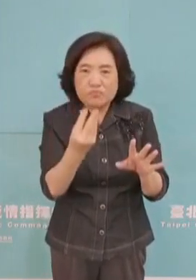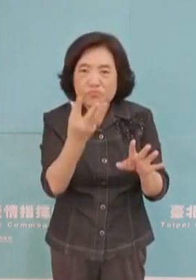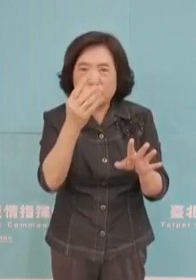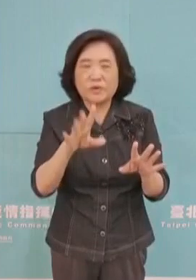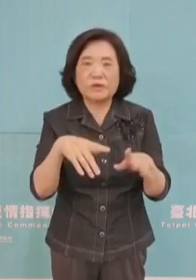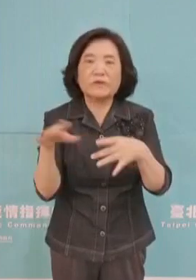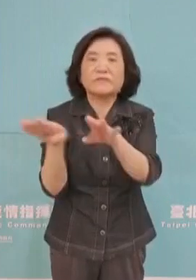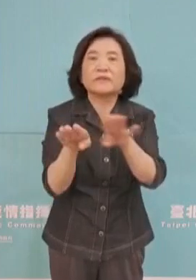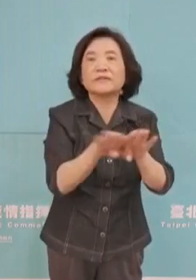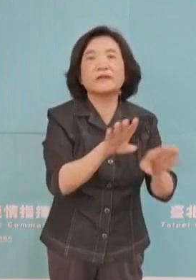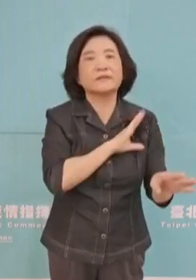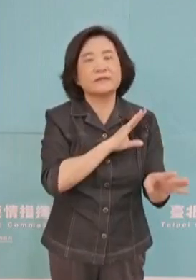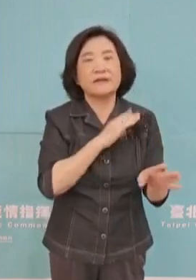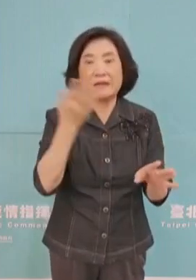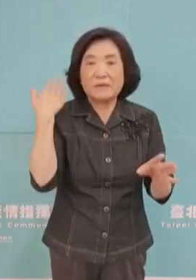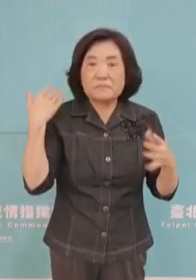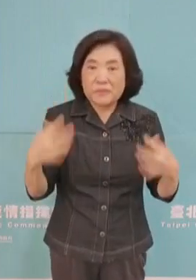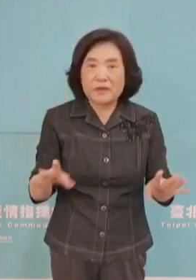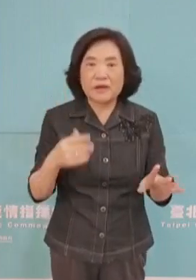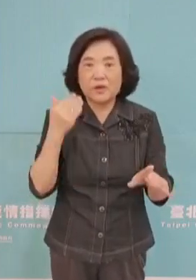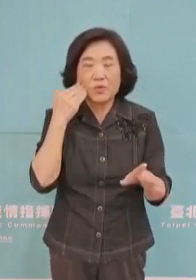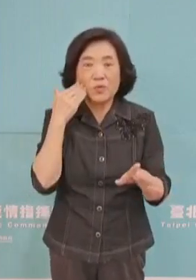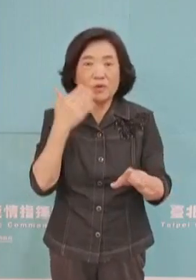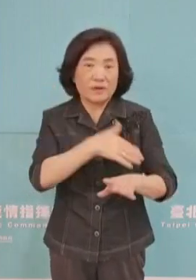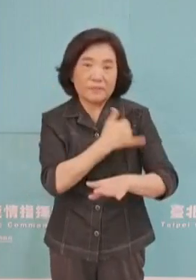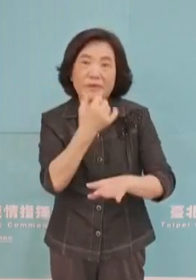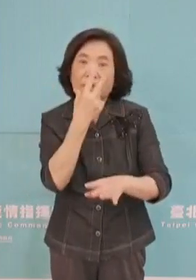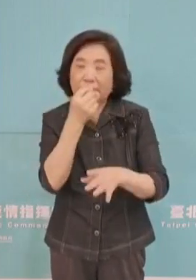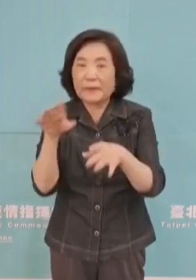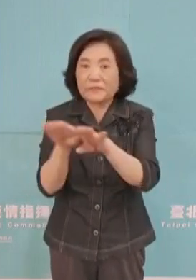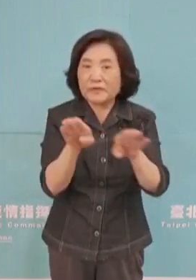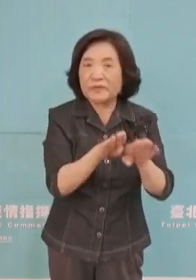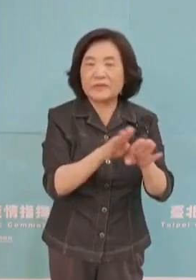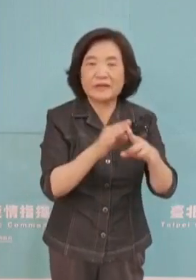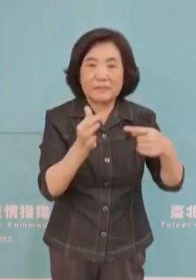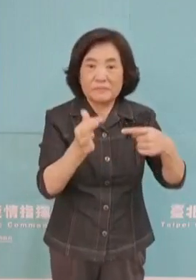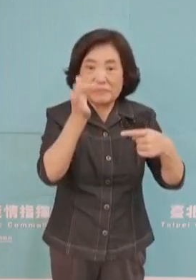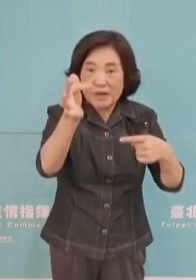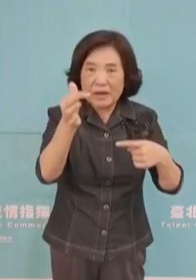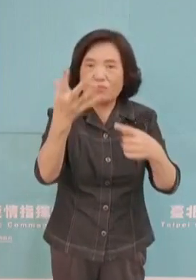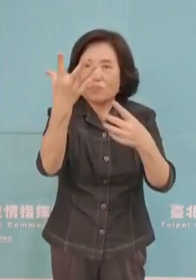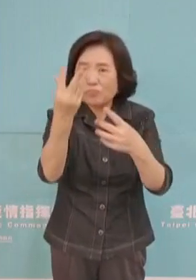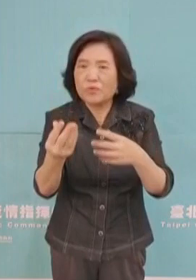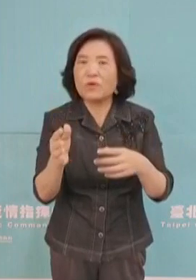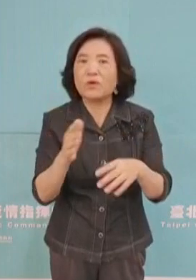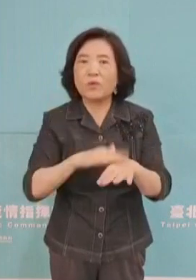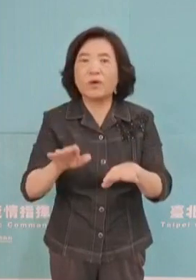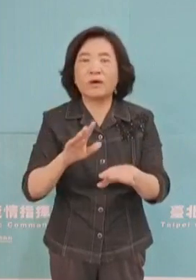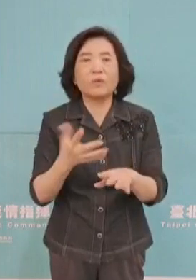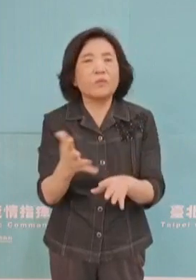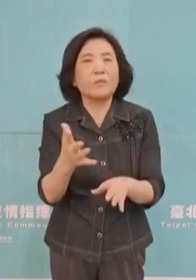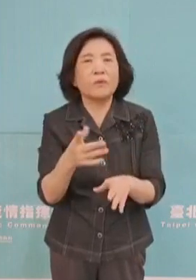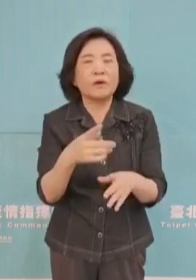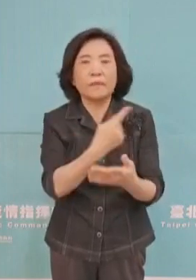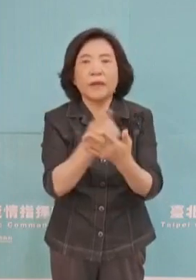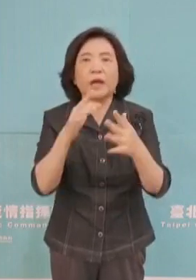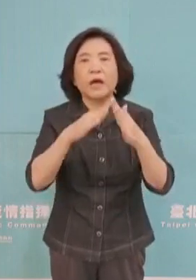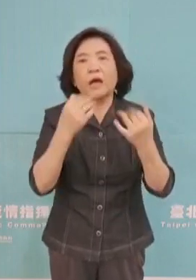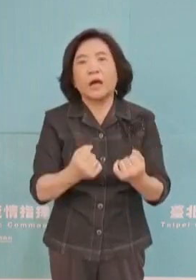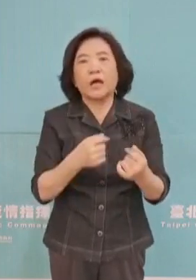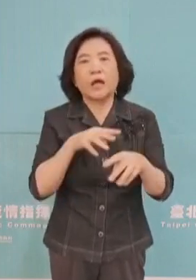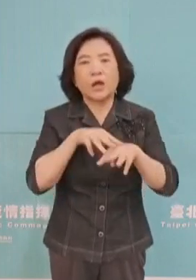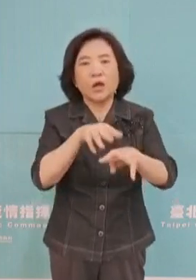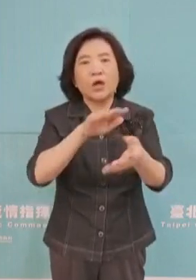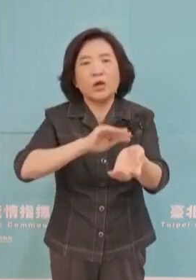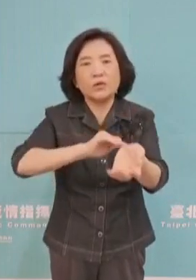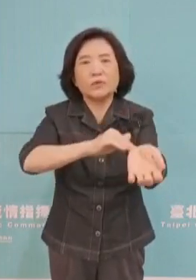假日期间呢，过去的经验就假日期间呢，这阳性数会减少，主要因为是大家不想去医院哈。